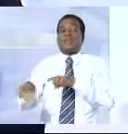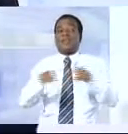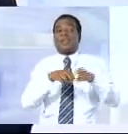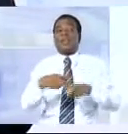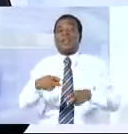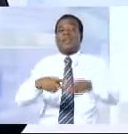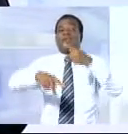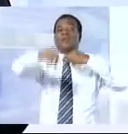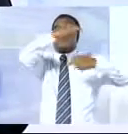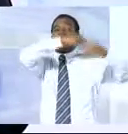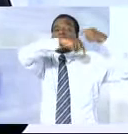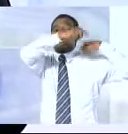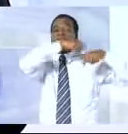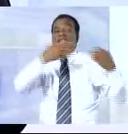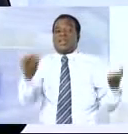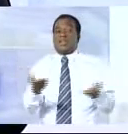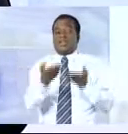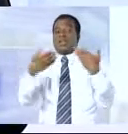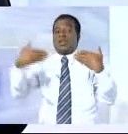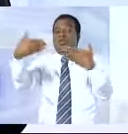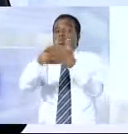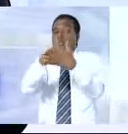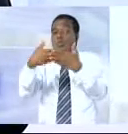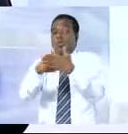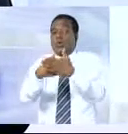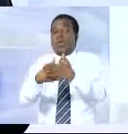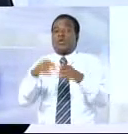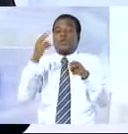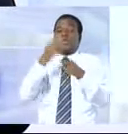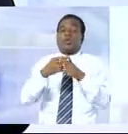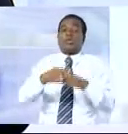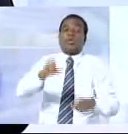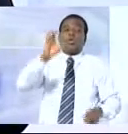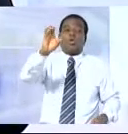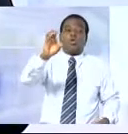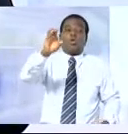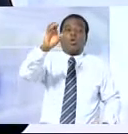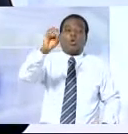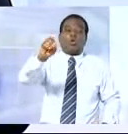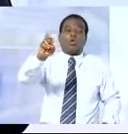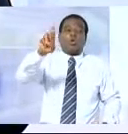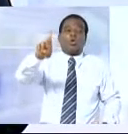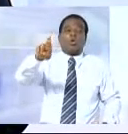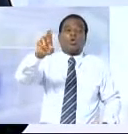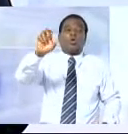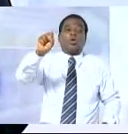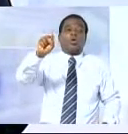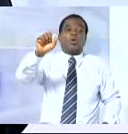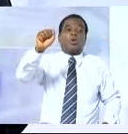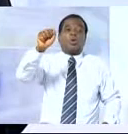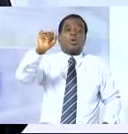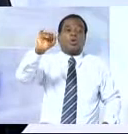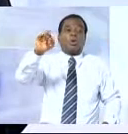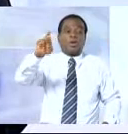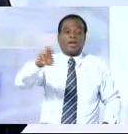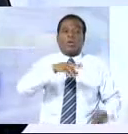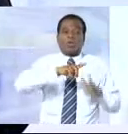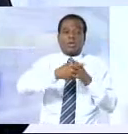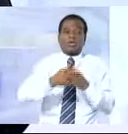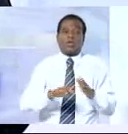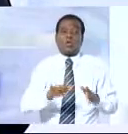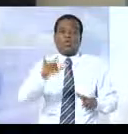le ministre des Transports une conférence pour donner plus de détails. La compagnie va commencer ses vols en mars 2013. Les explications de